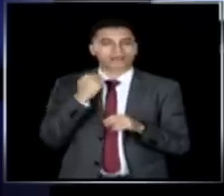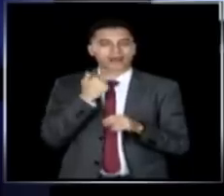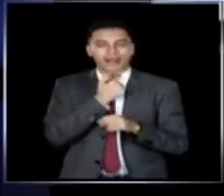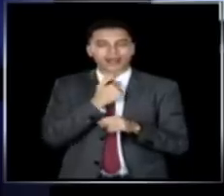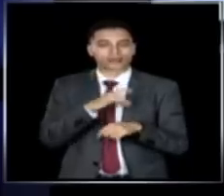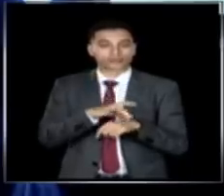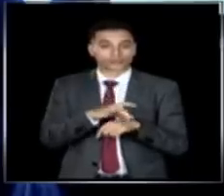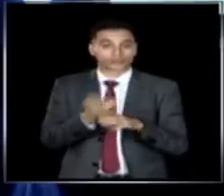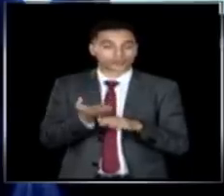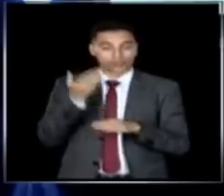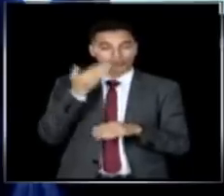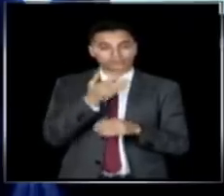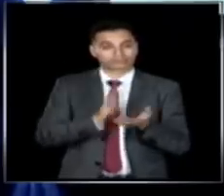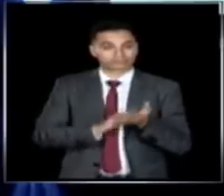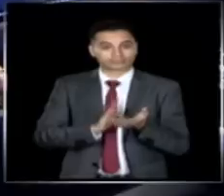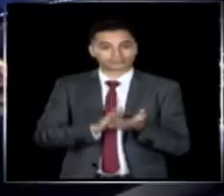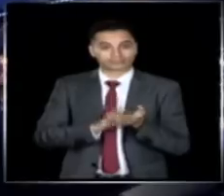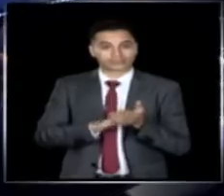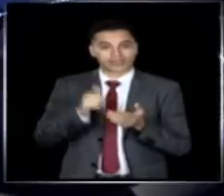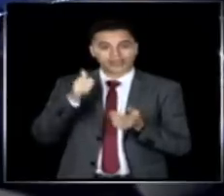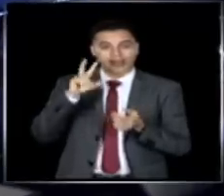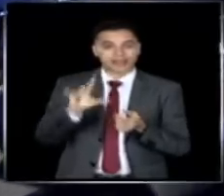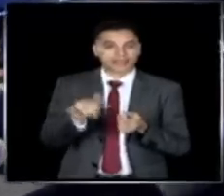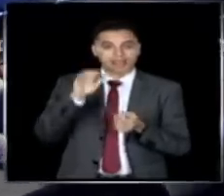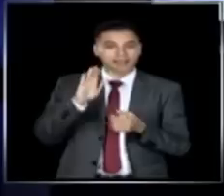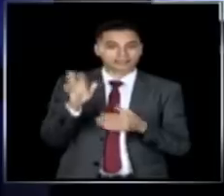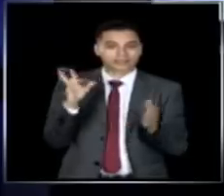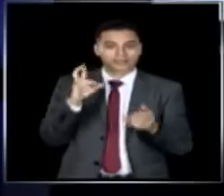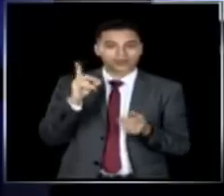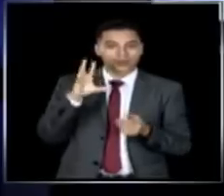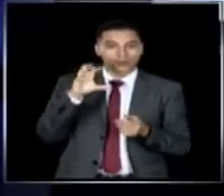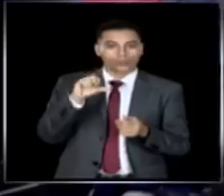نحيي كلنا الدكتور الفاضل الياس زرهوني.